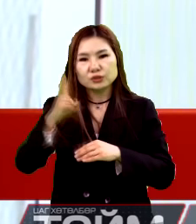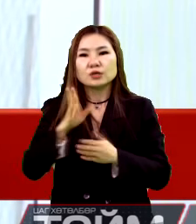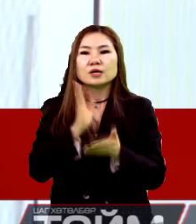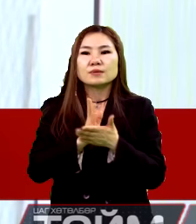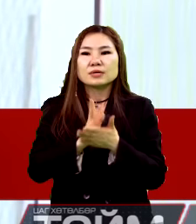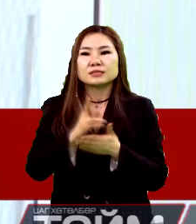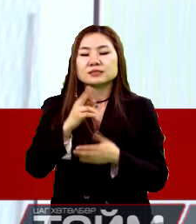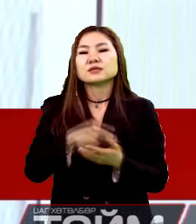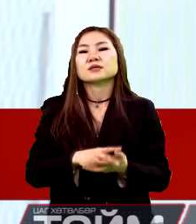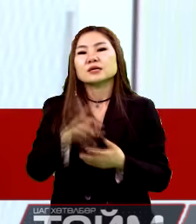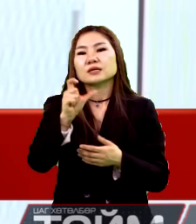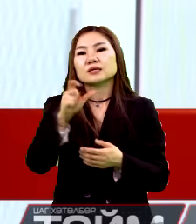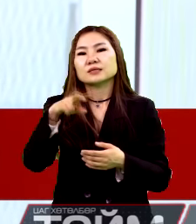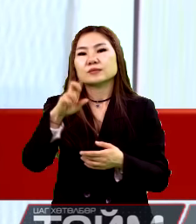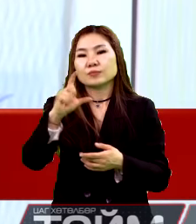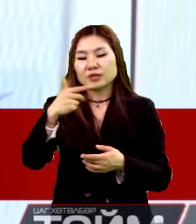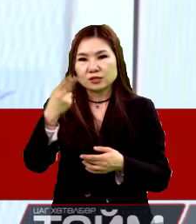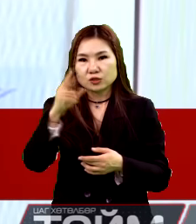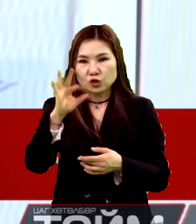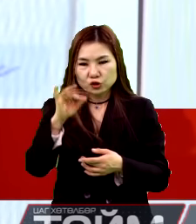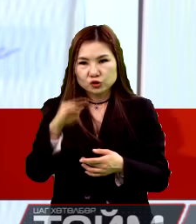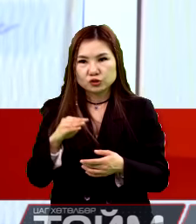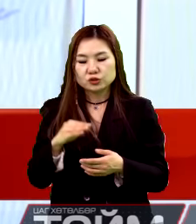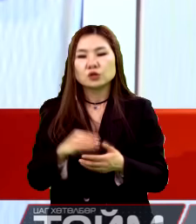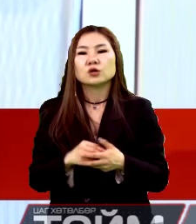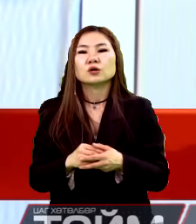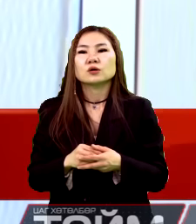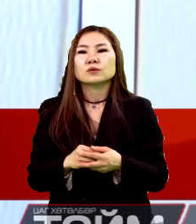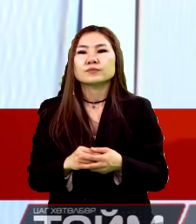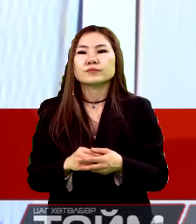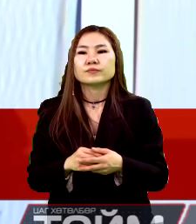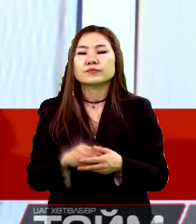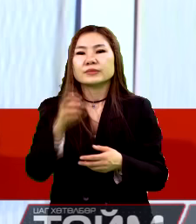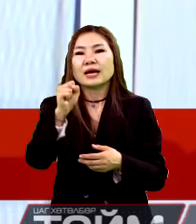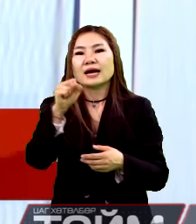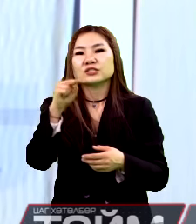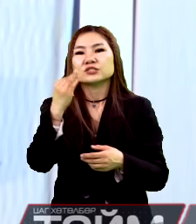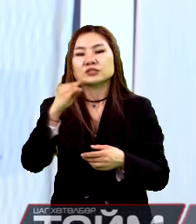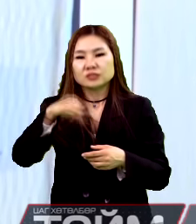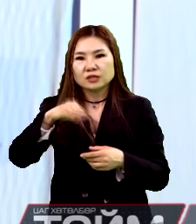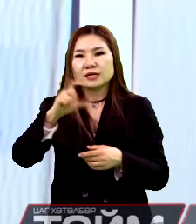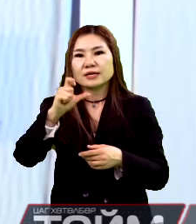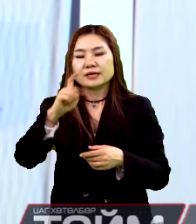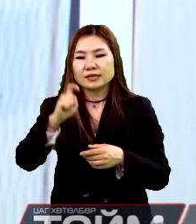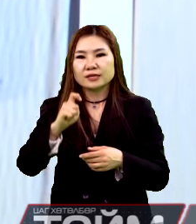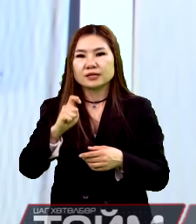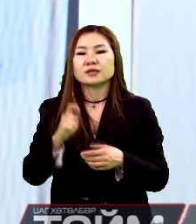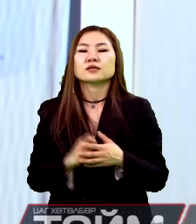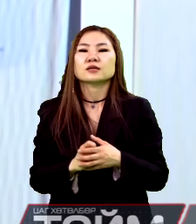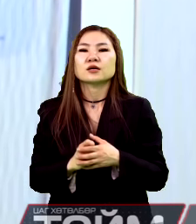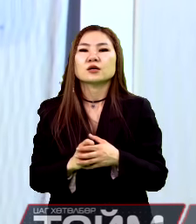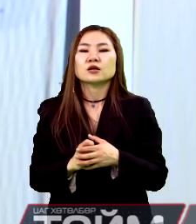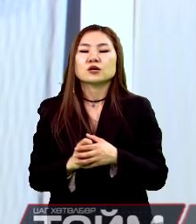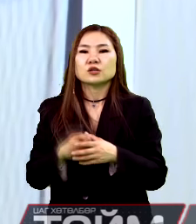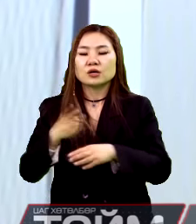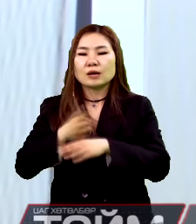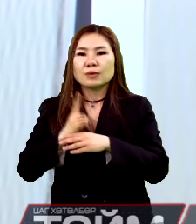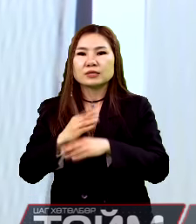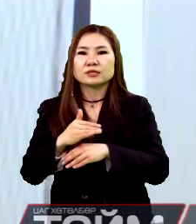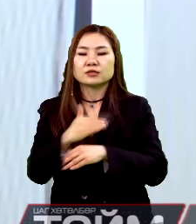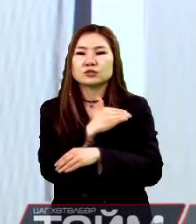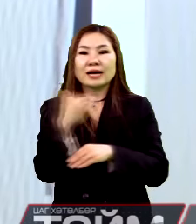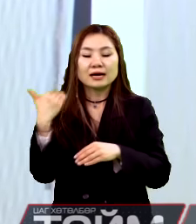буюу төрийн өндөр албан тушаал асч байсан Монголсын иргэн элбэгдорж за ачдаг компани хувьцаа эзэмшигч